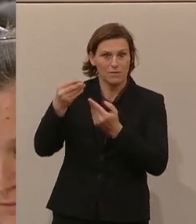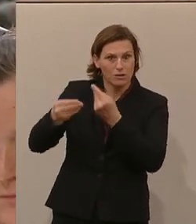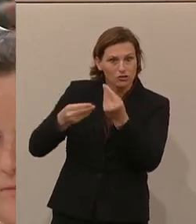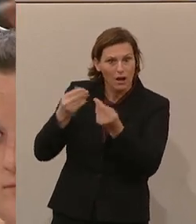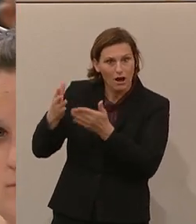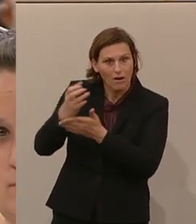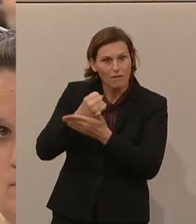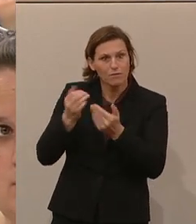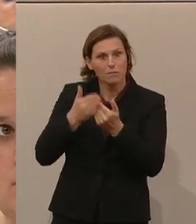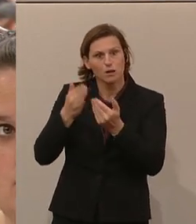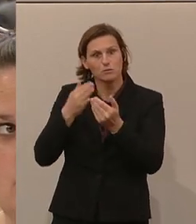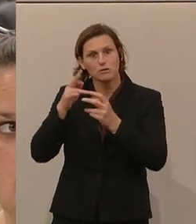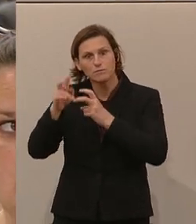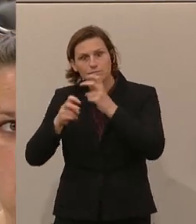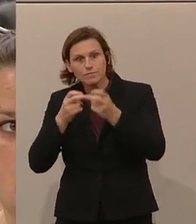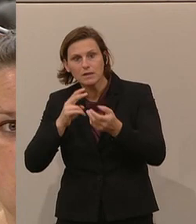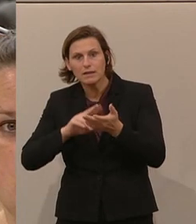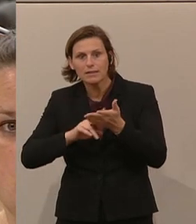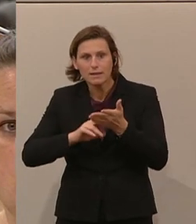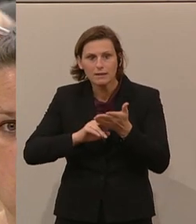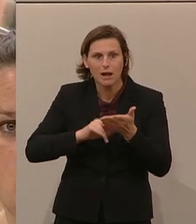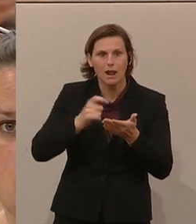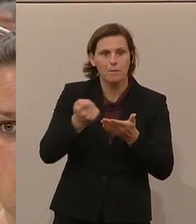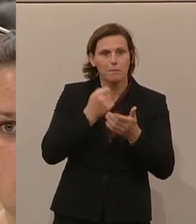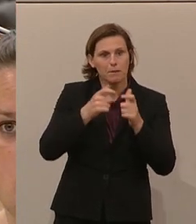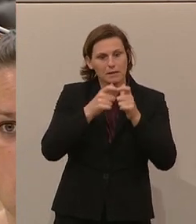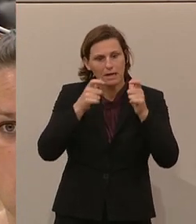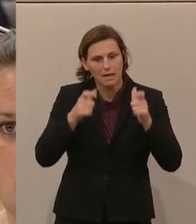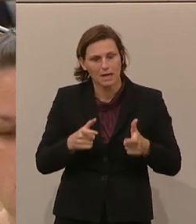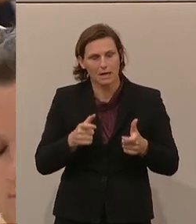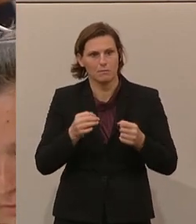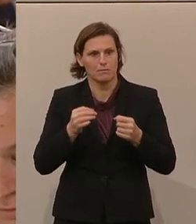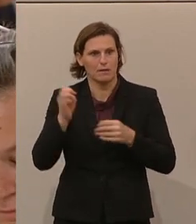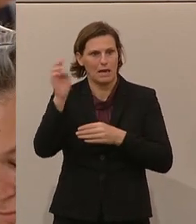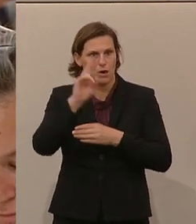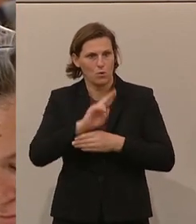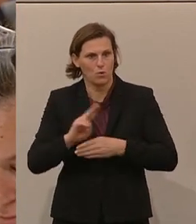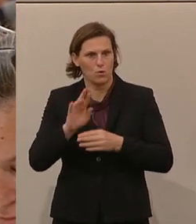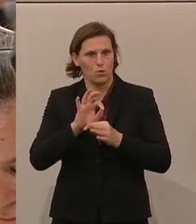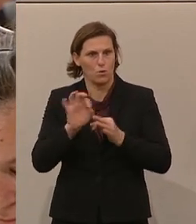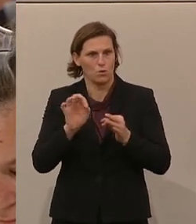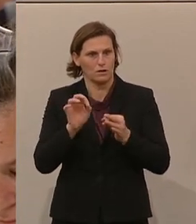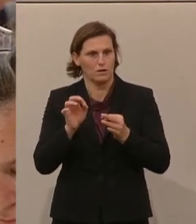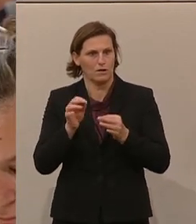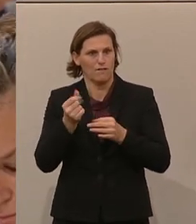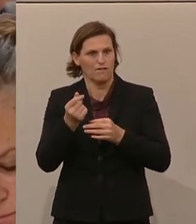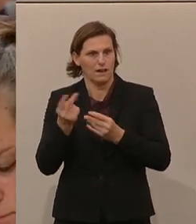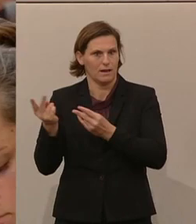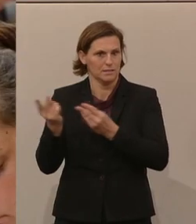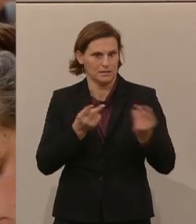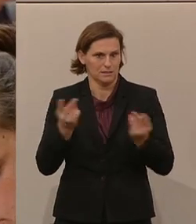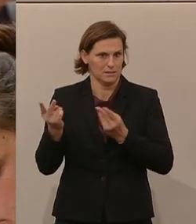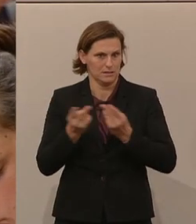zum Beispiel Steuer auf digitale Betriebsstätte auf einer europäischen Ebene oder die Finanztransaktionssteuer?